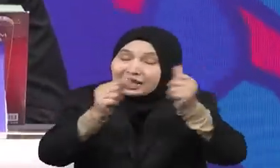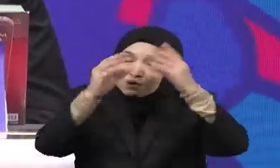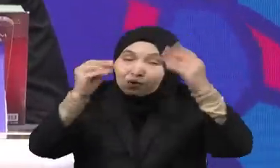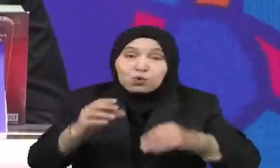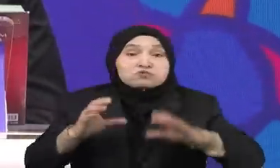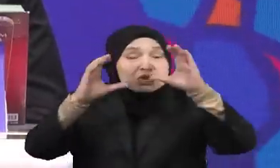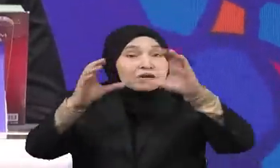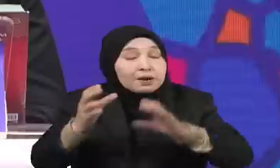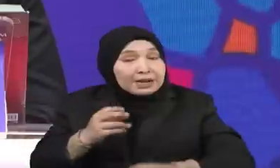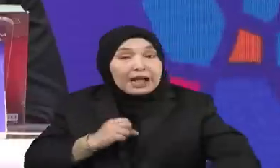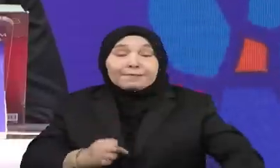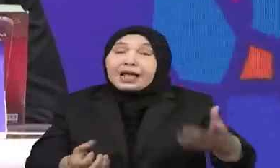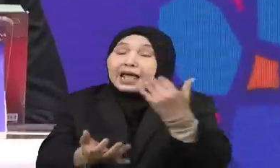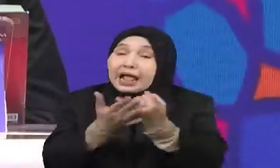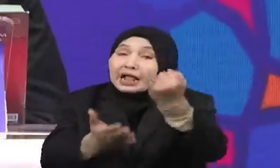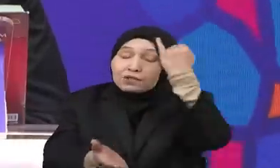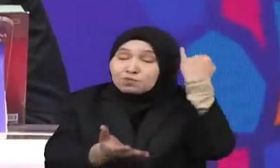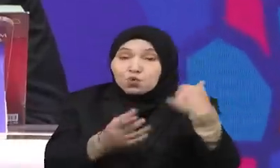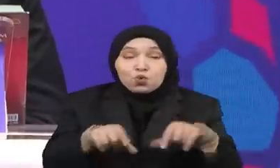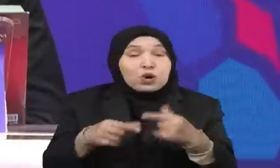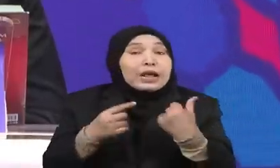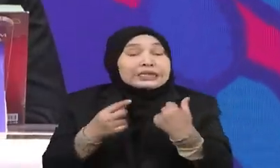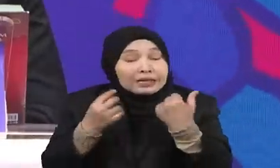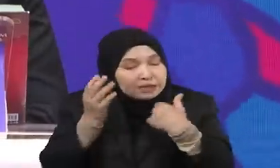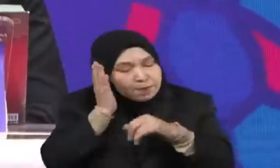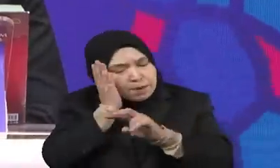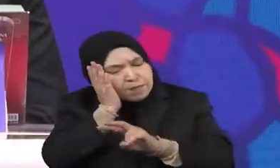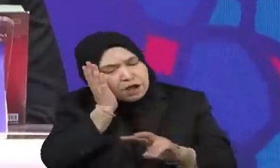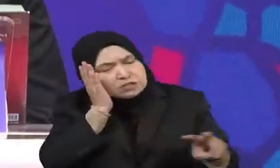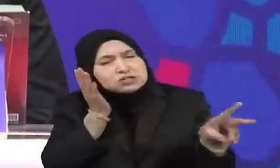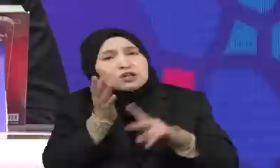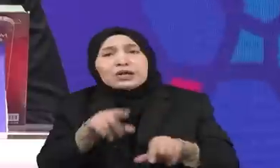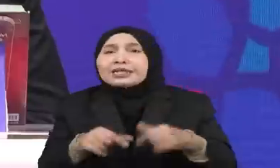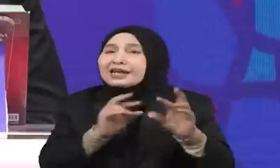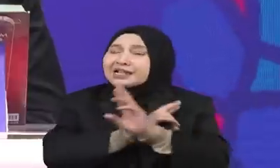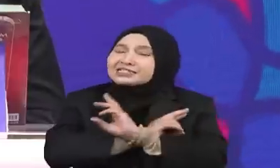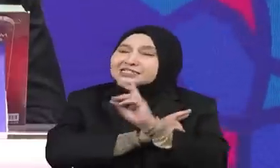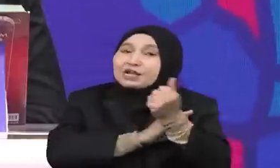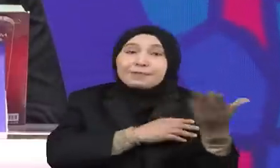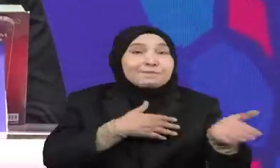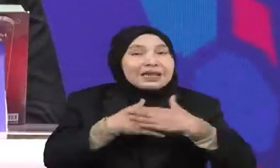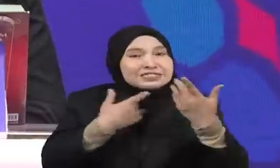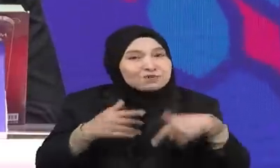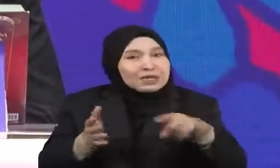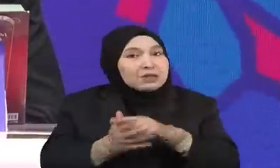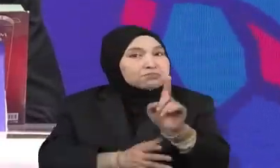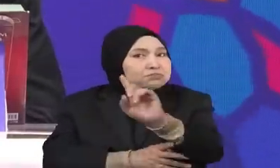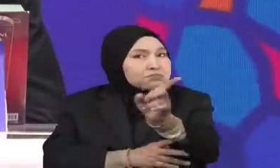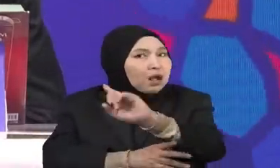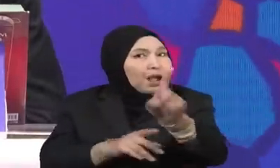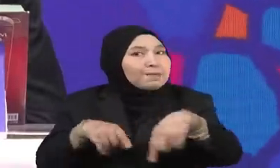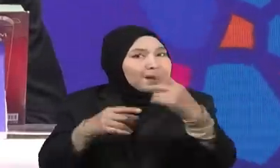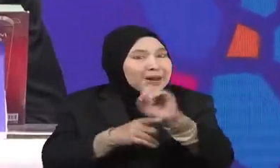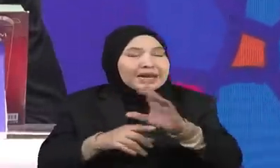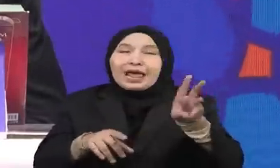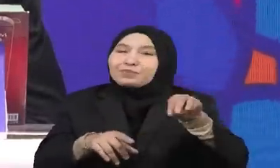pengambilan ee Ilmu Alquran disebut tilawah pembacaan AlQuran itu berhak ketiga kembali selepas ini jangan kemana-mana